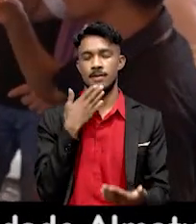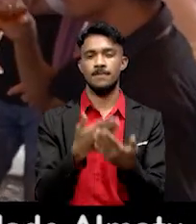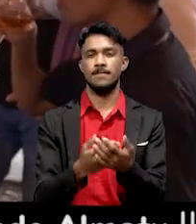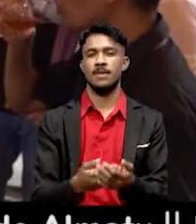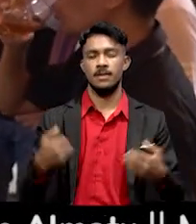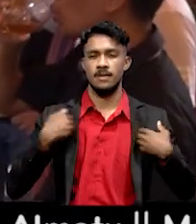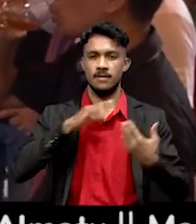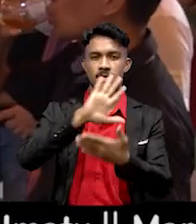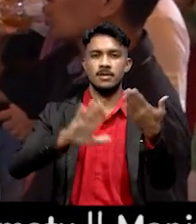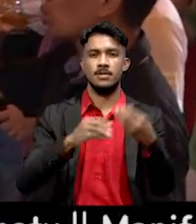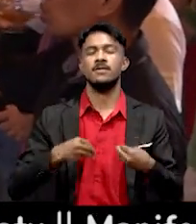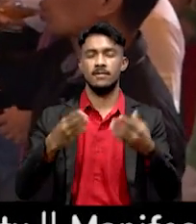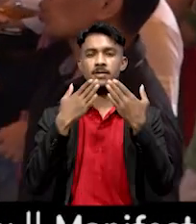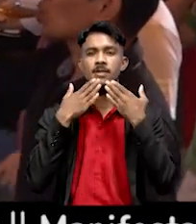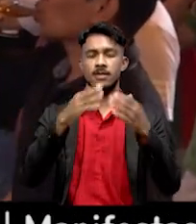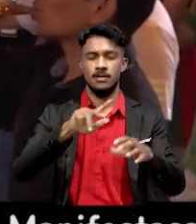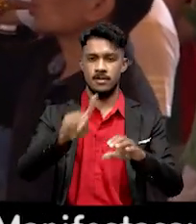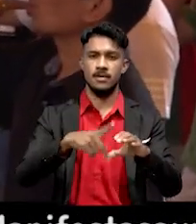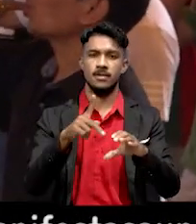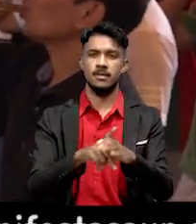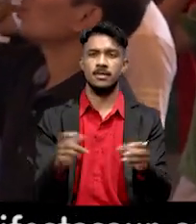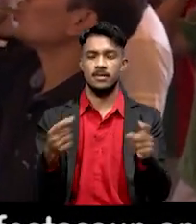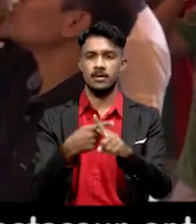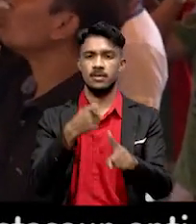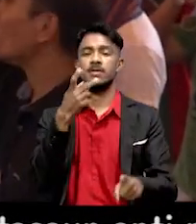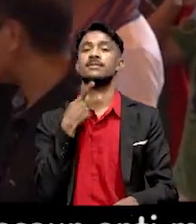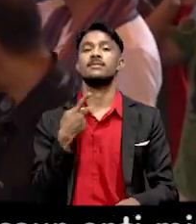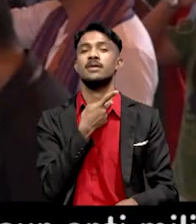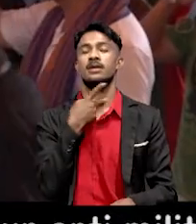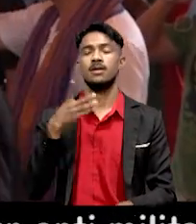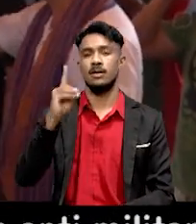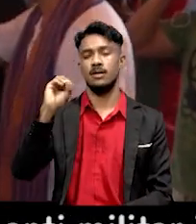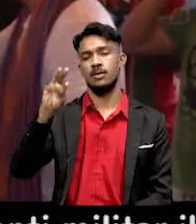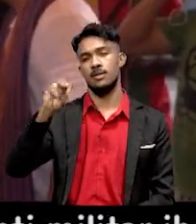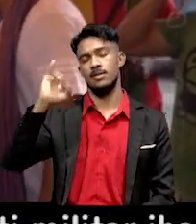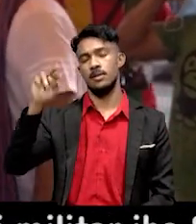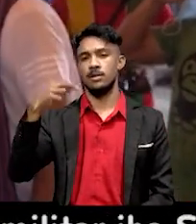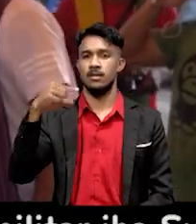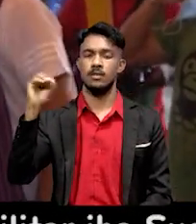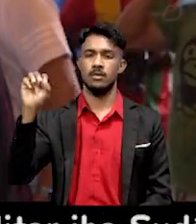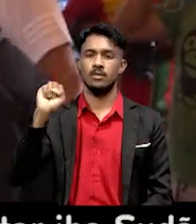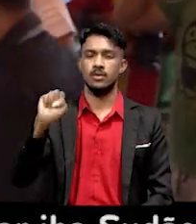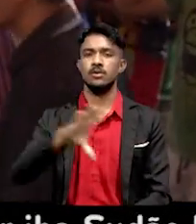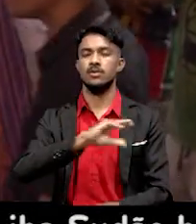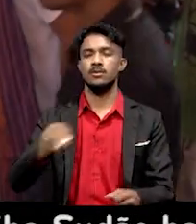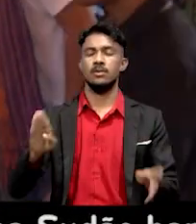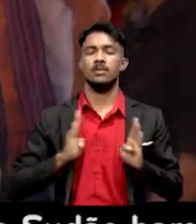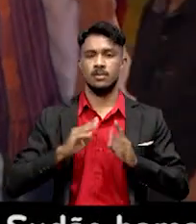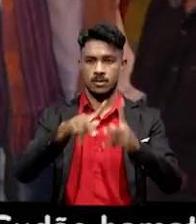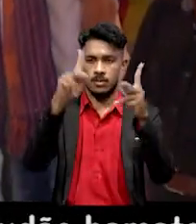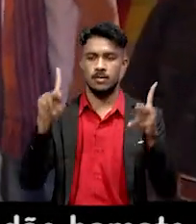seremoni agradecimento ni marca presença mos, Husi Padre Domingos Mobere, Nain ba kompanya lokal, inklui lider komunitaru